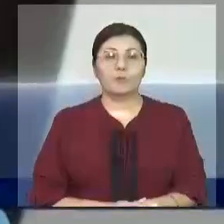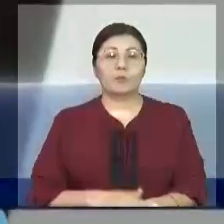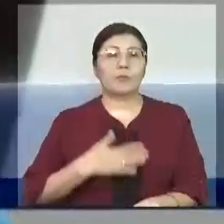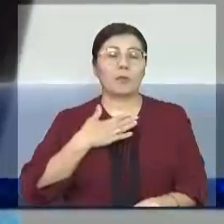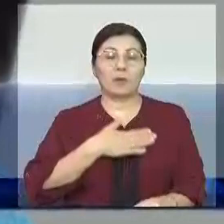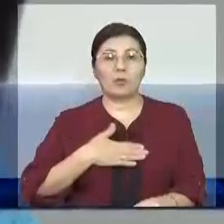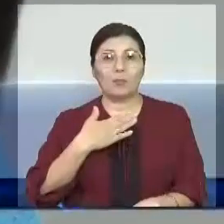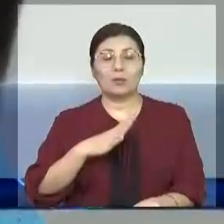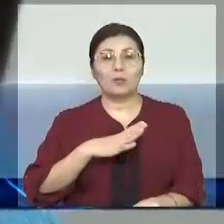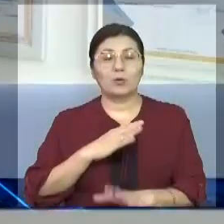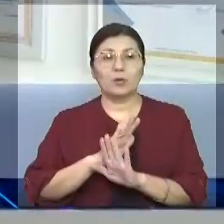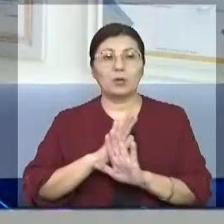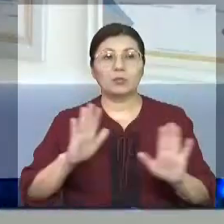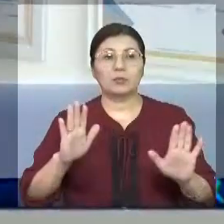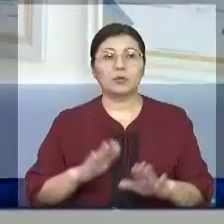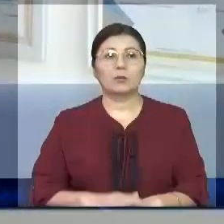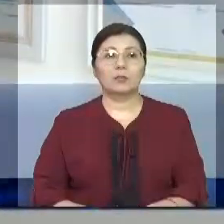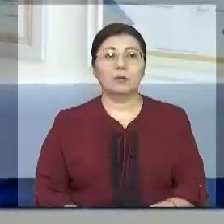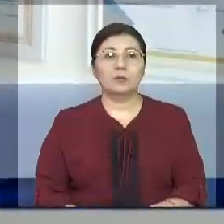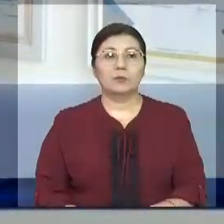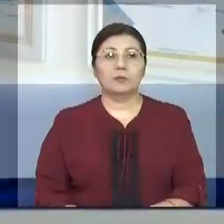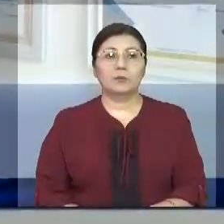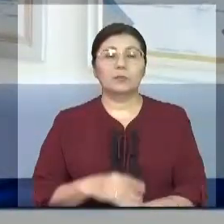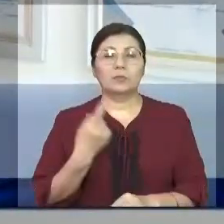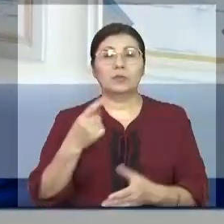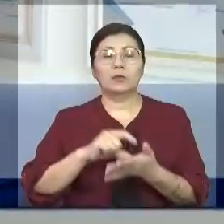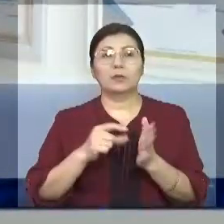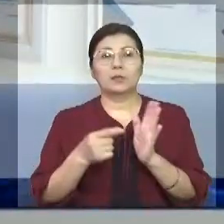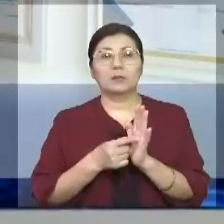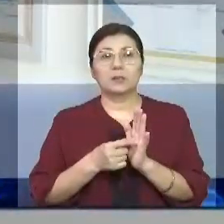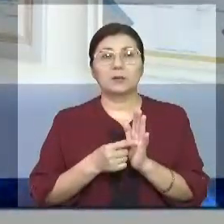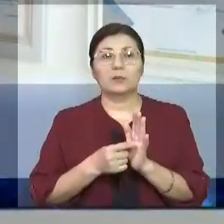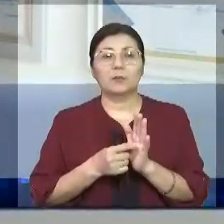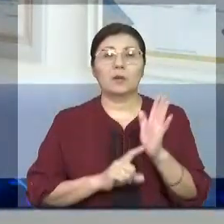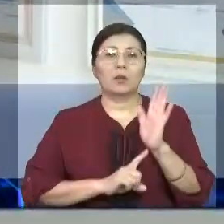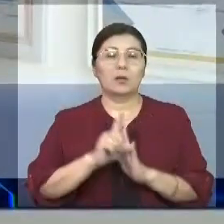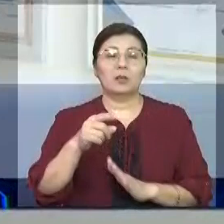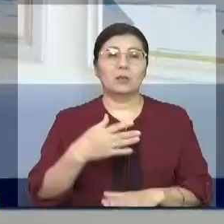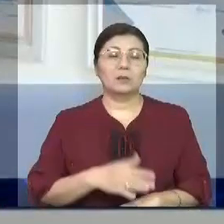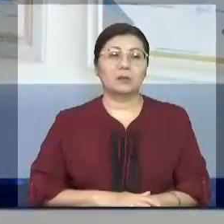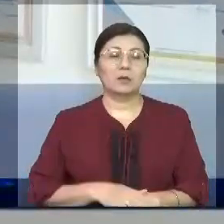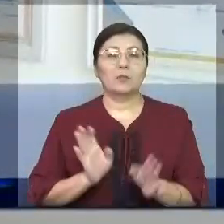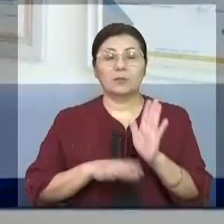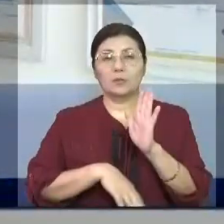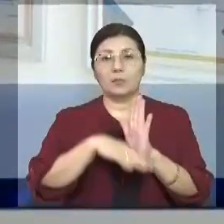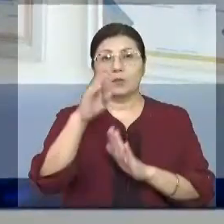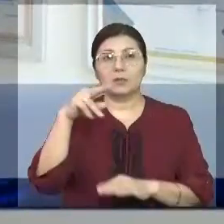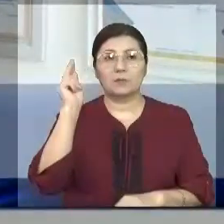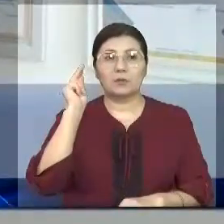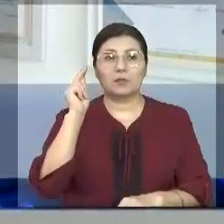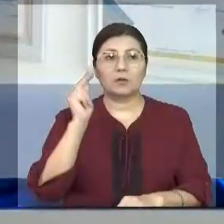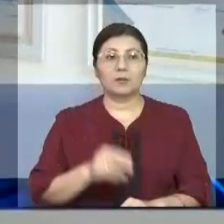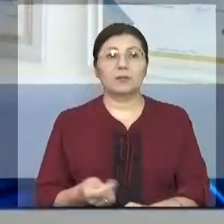қобалжу болған жоқ. Егізім екеміз бірінші кластан бері бестен оқыдық. Екеміз бір-бірімізге